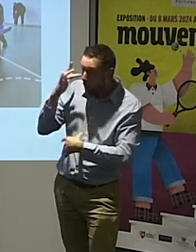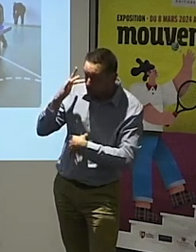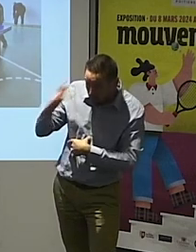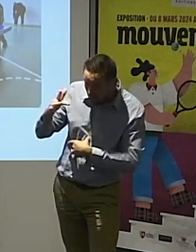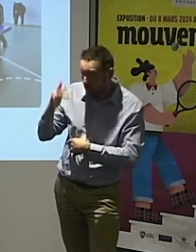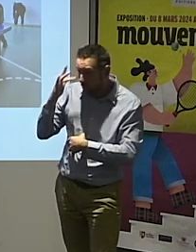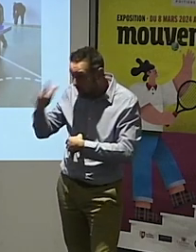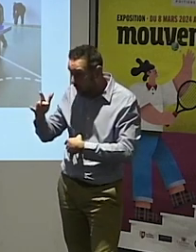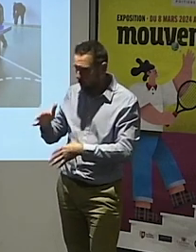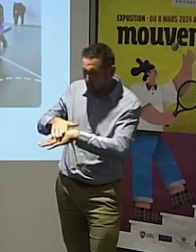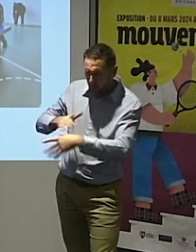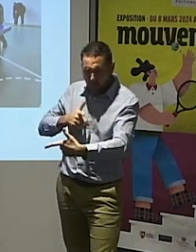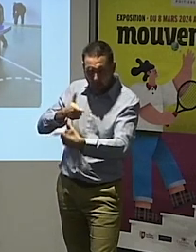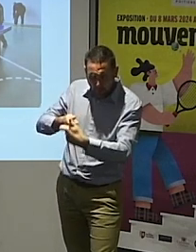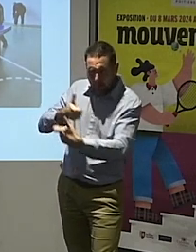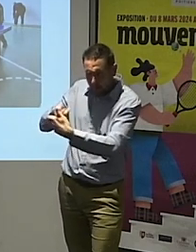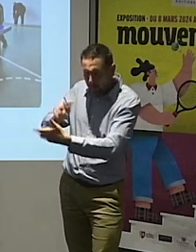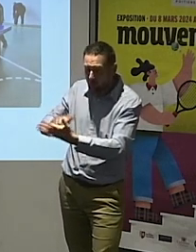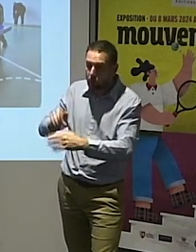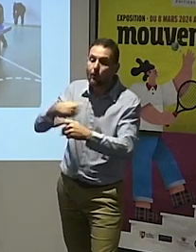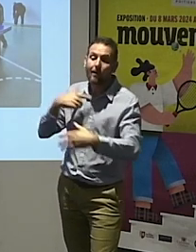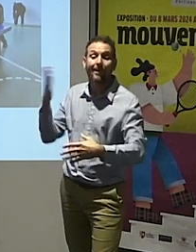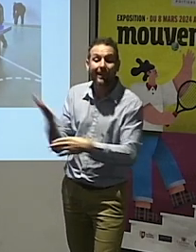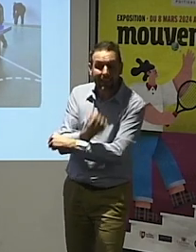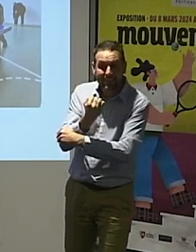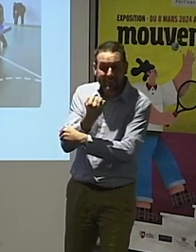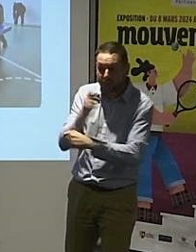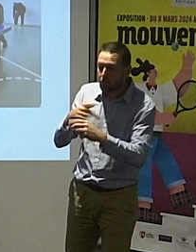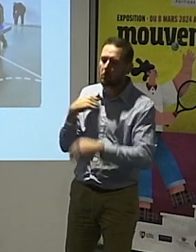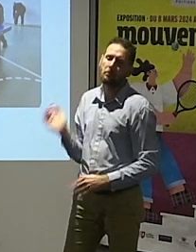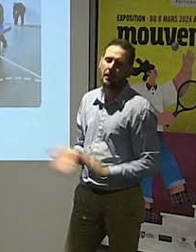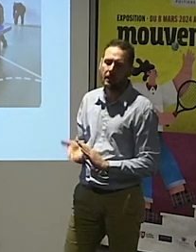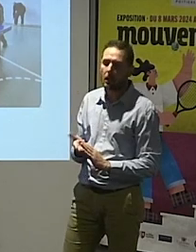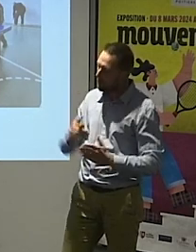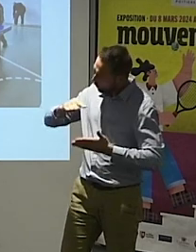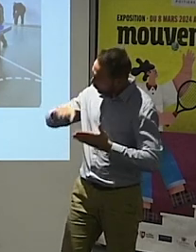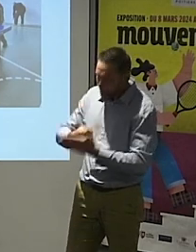que c'est parfois on gagne, parfois on perd, mais toujours on recommence.